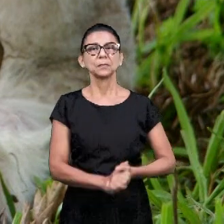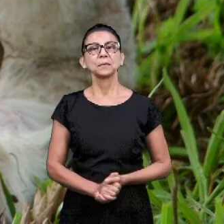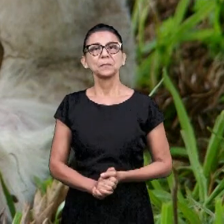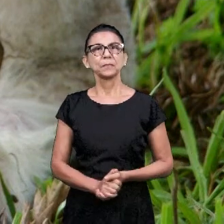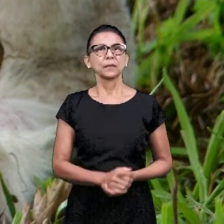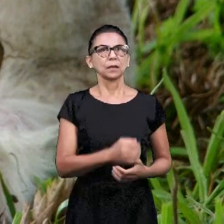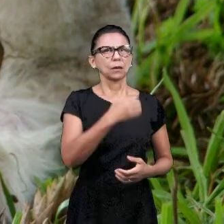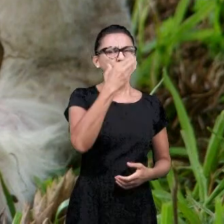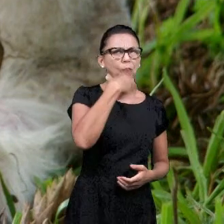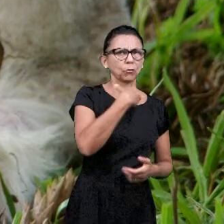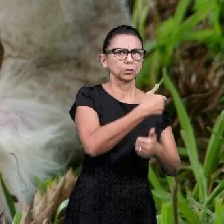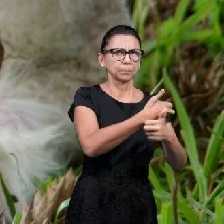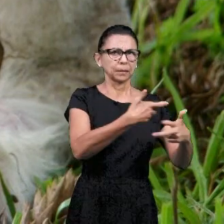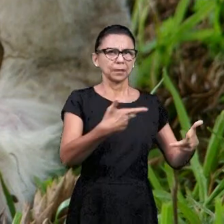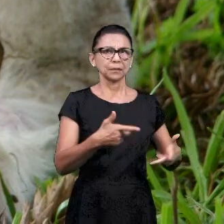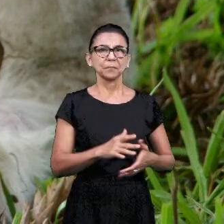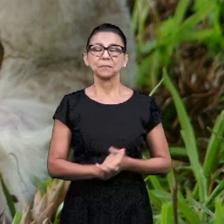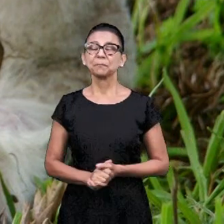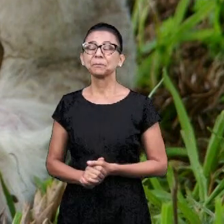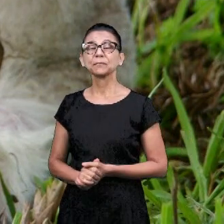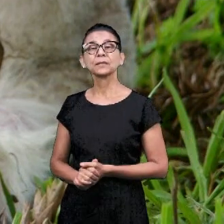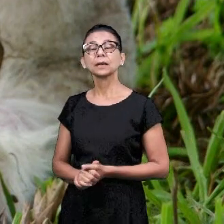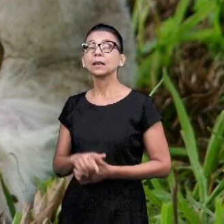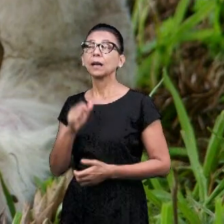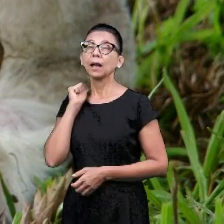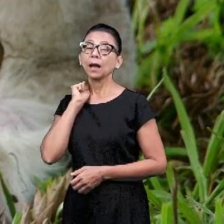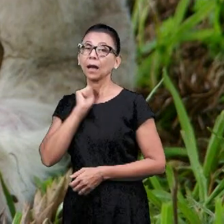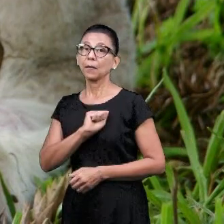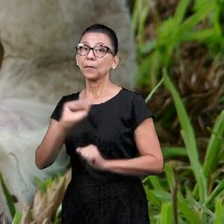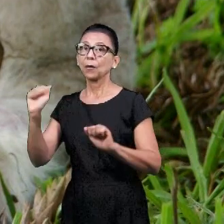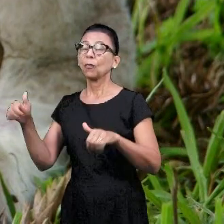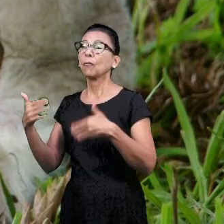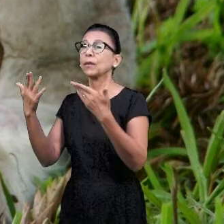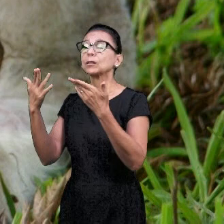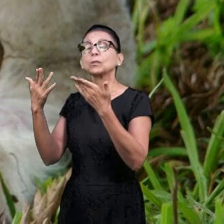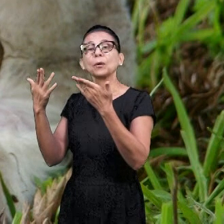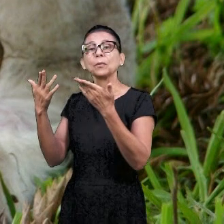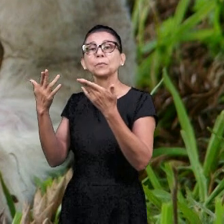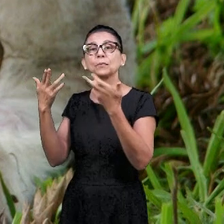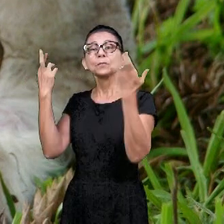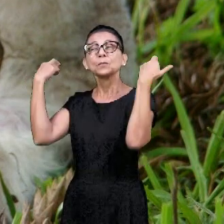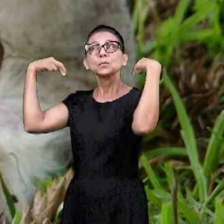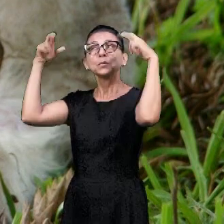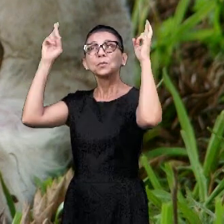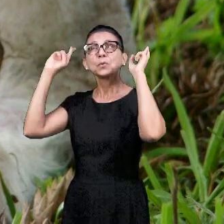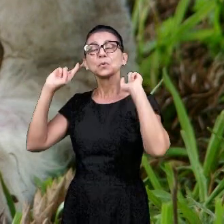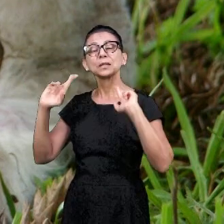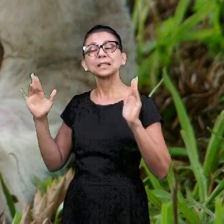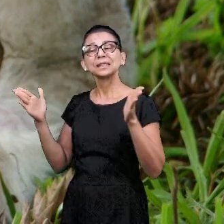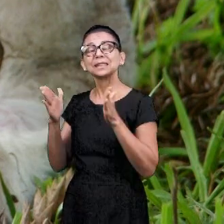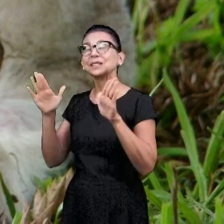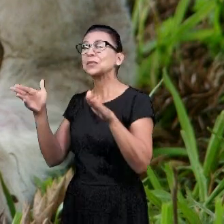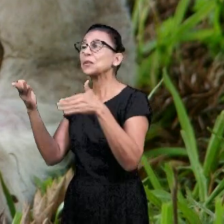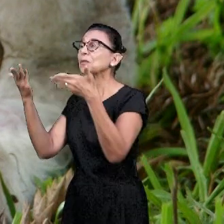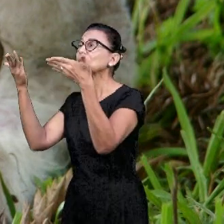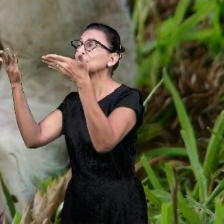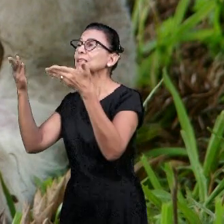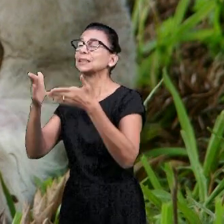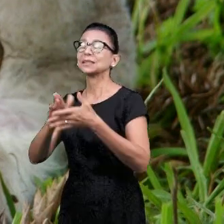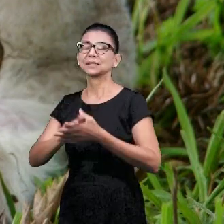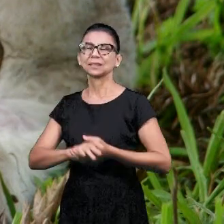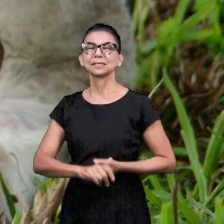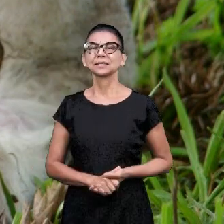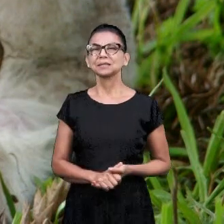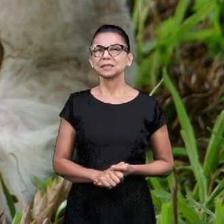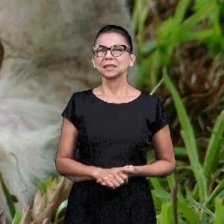Abel il a offert au Seigneur un petit agneau. Et lequel de ces deux offrandes